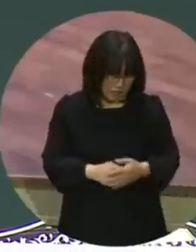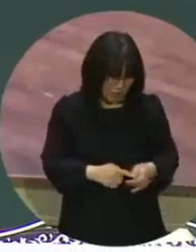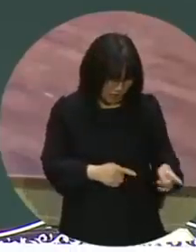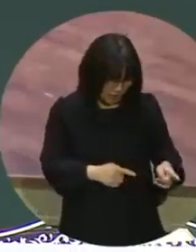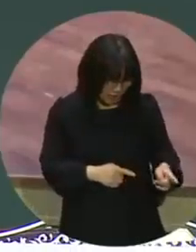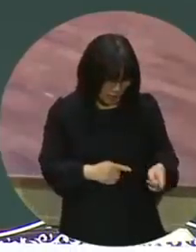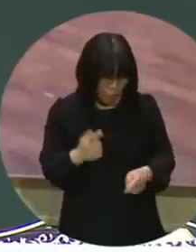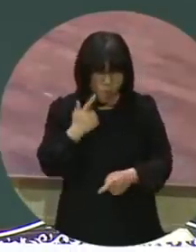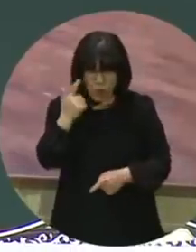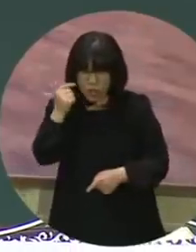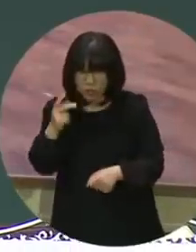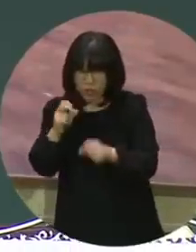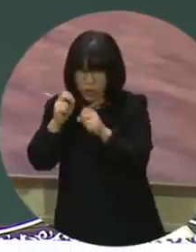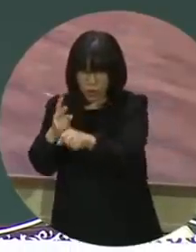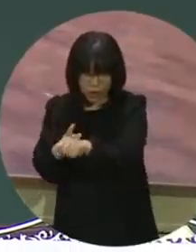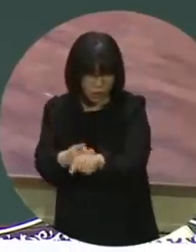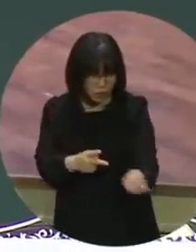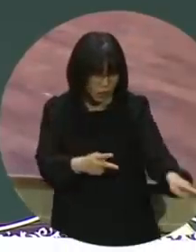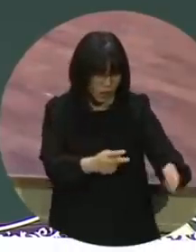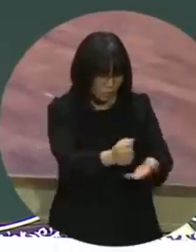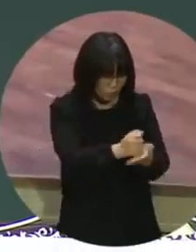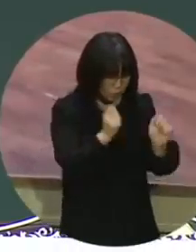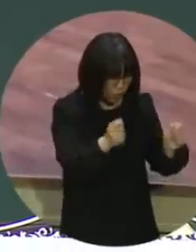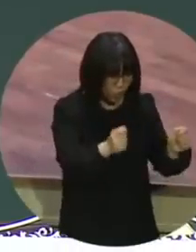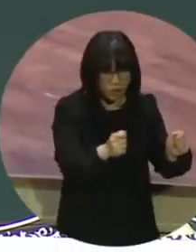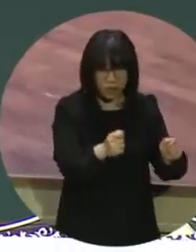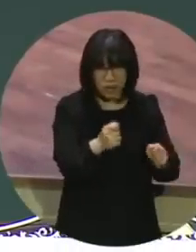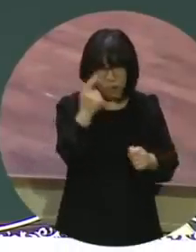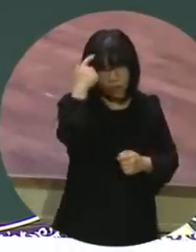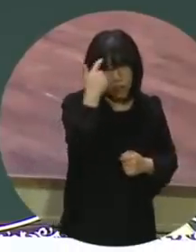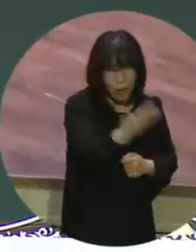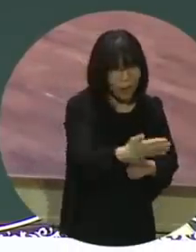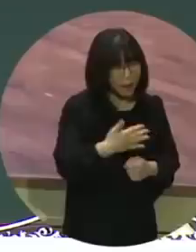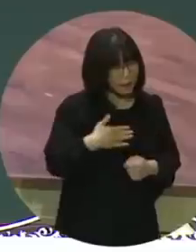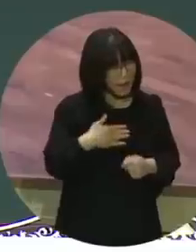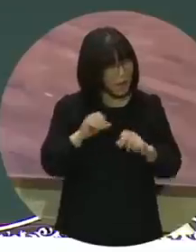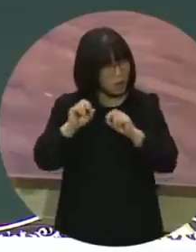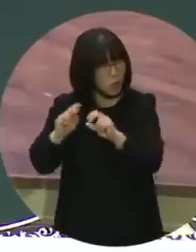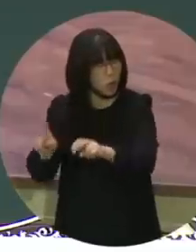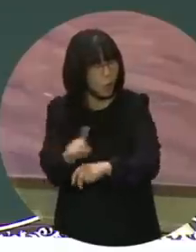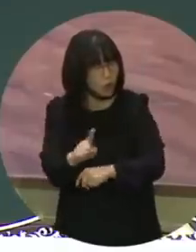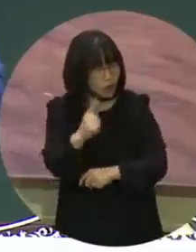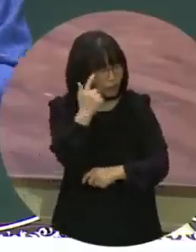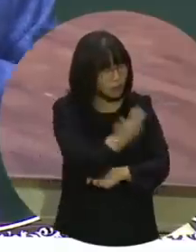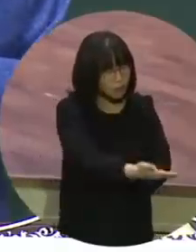목사도 성교 다가 어디가 개척하면 좋겠냐고. 내가 성교 어디 가면 좋겠냐고 무당 찾아간다니까.